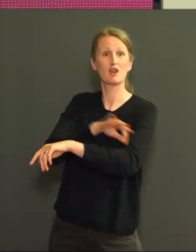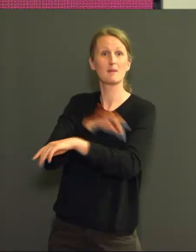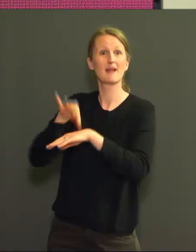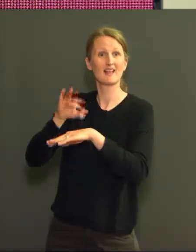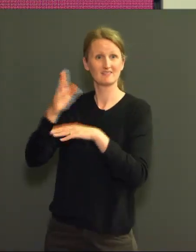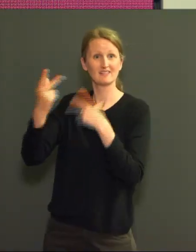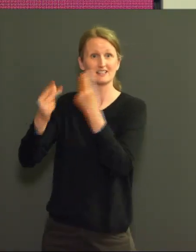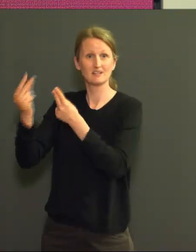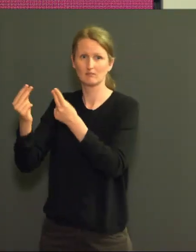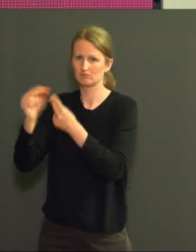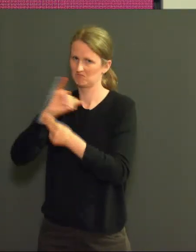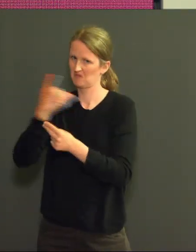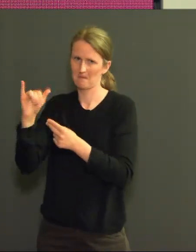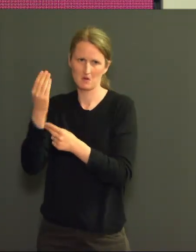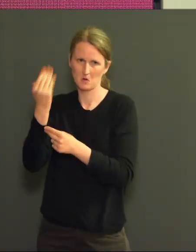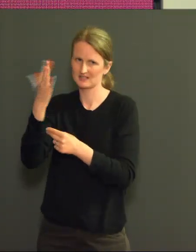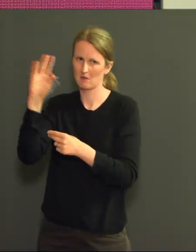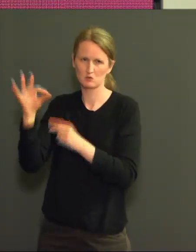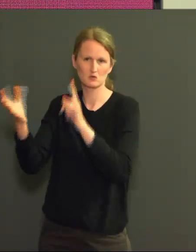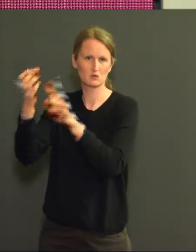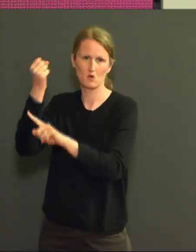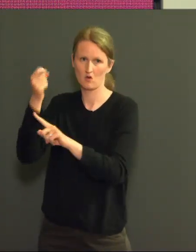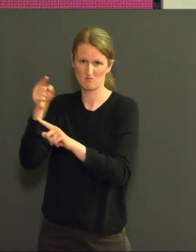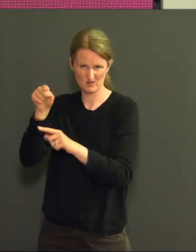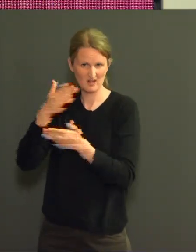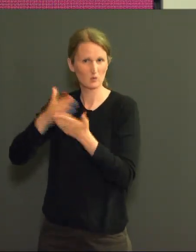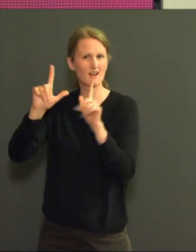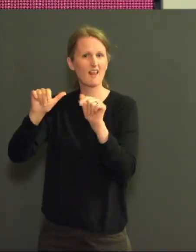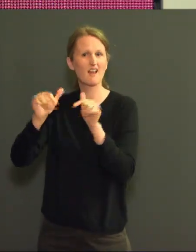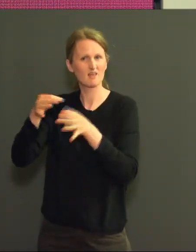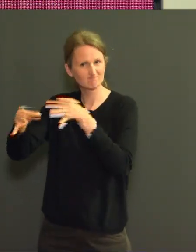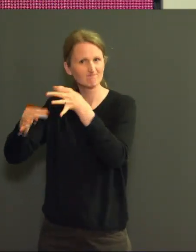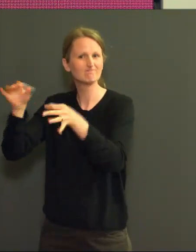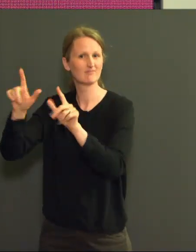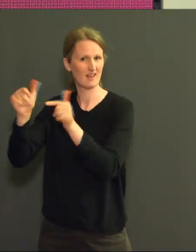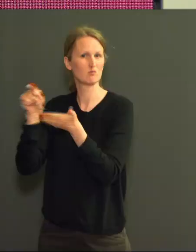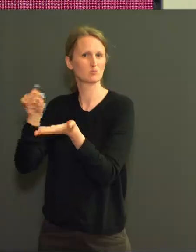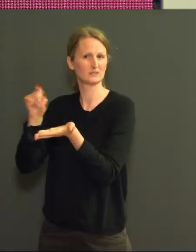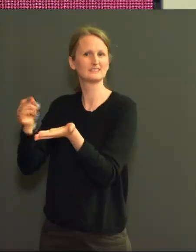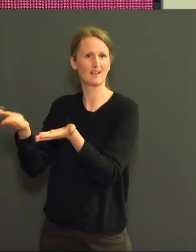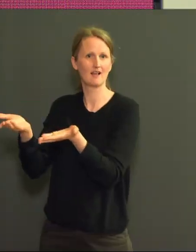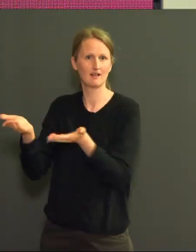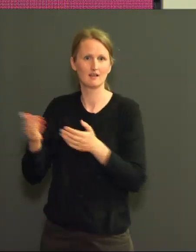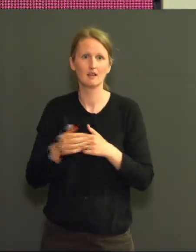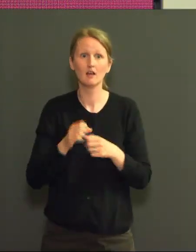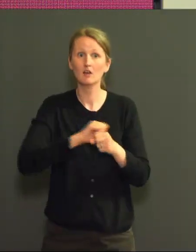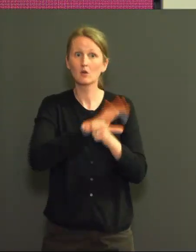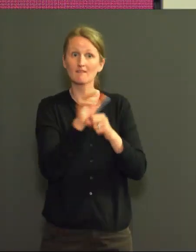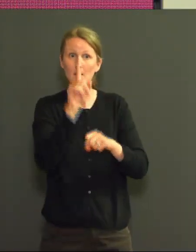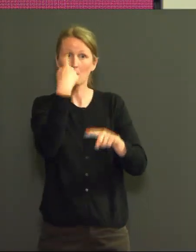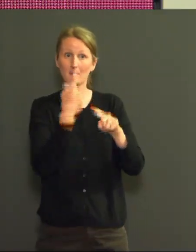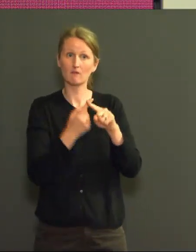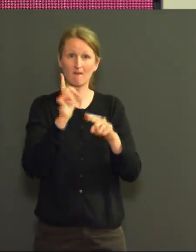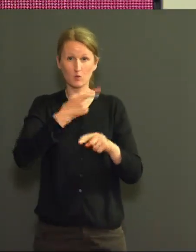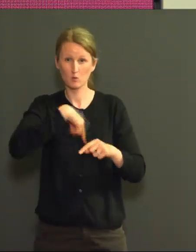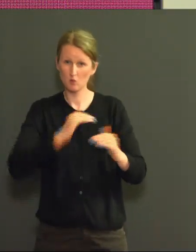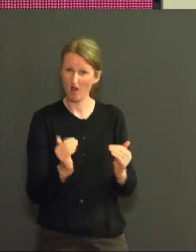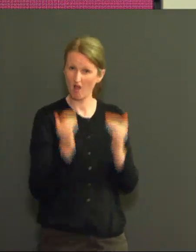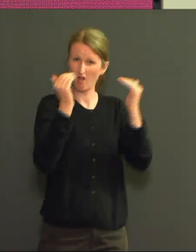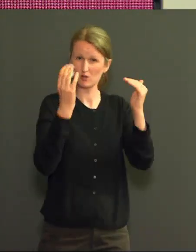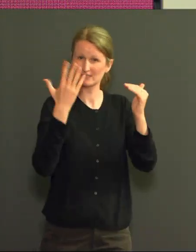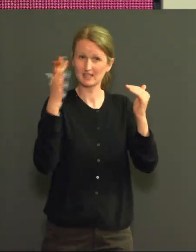la donne, mais ça ne veut pas dire pour ça que c'est impossible d'atteindre ces chiffres élevés. Ces chiffres élevés sont déjà pratiquement atteints